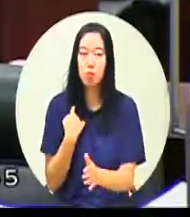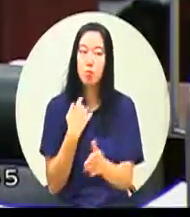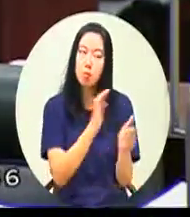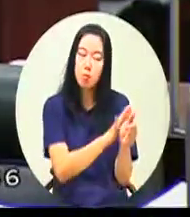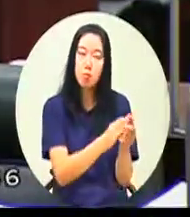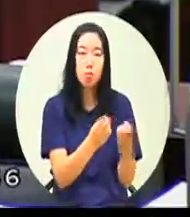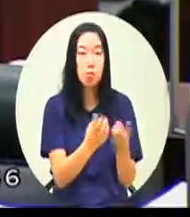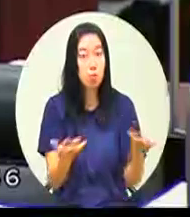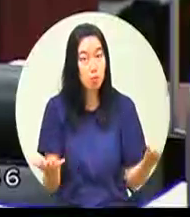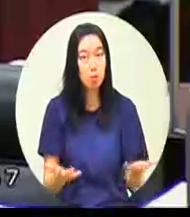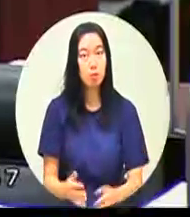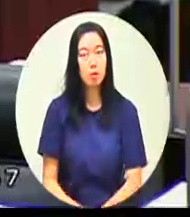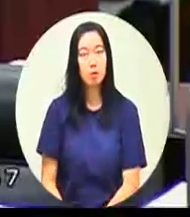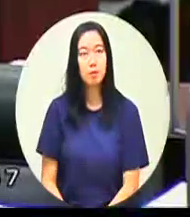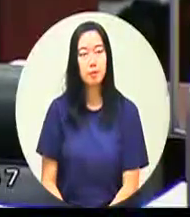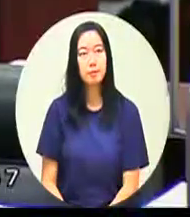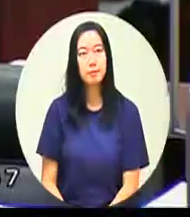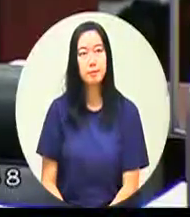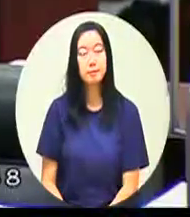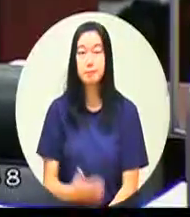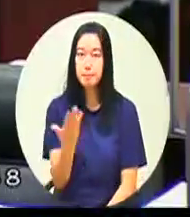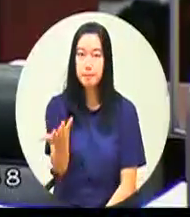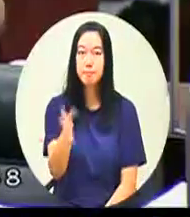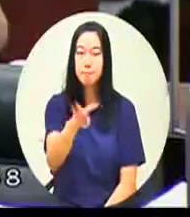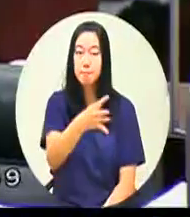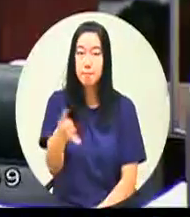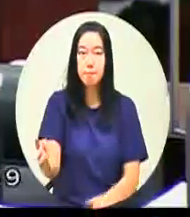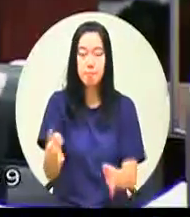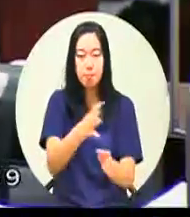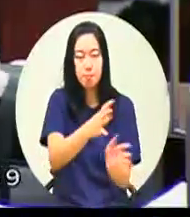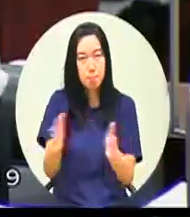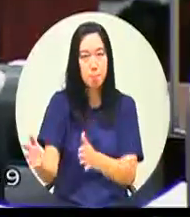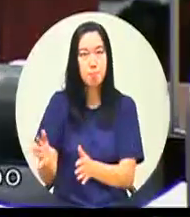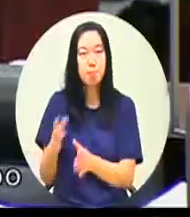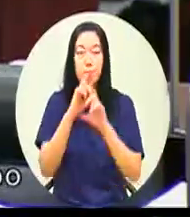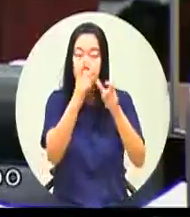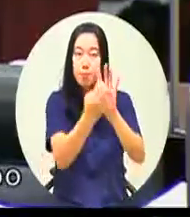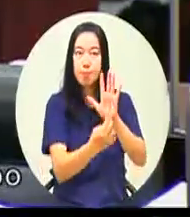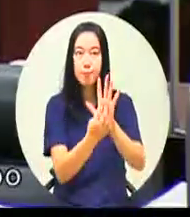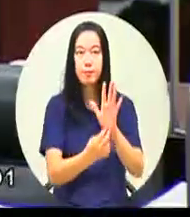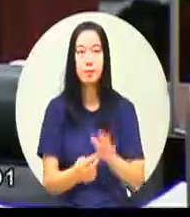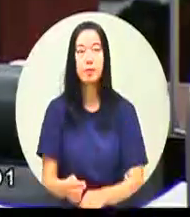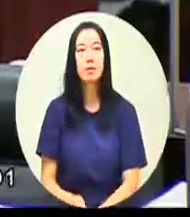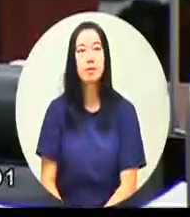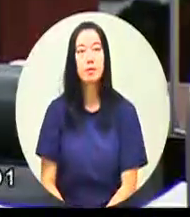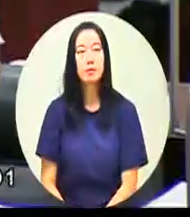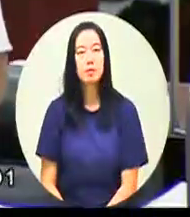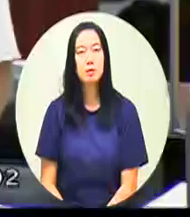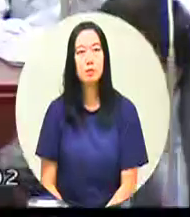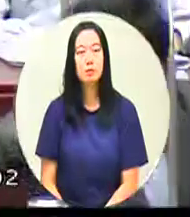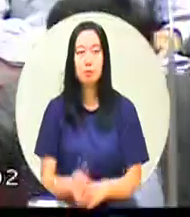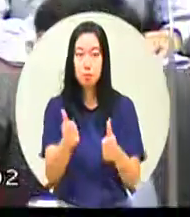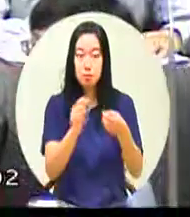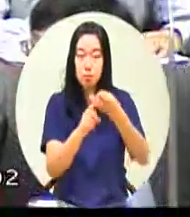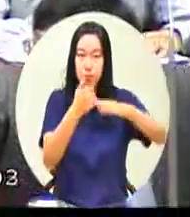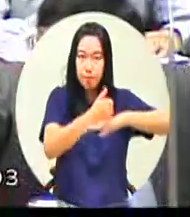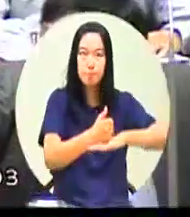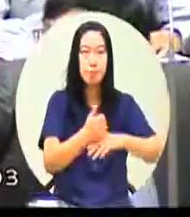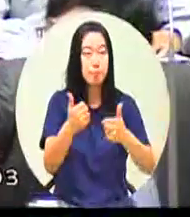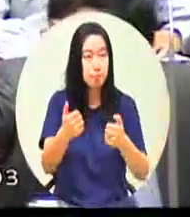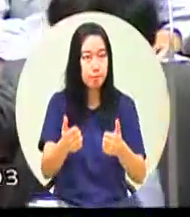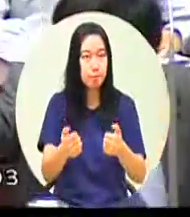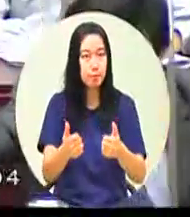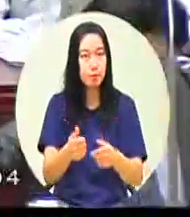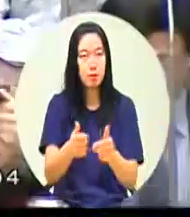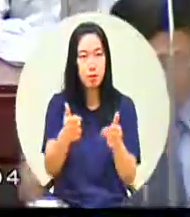来分进行安那争取，请迄个经理答复。 再见，你到。 谢谢主席，还有谢谢我